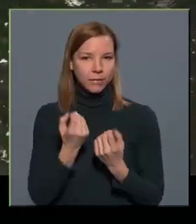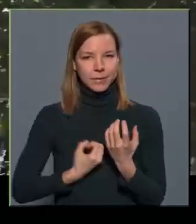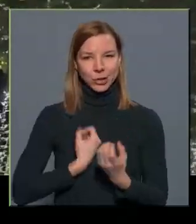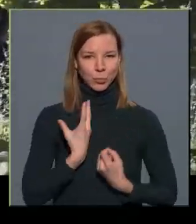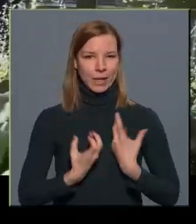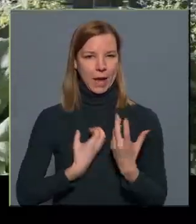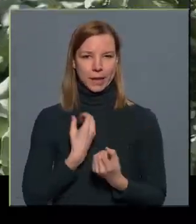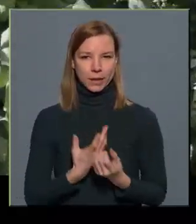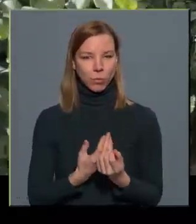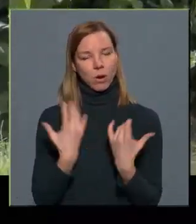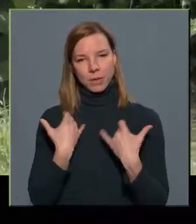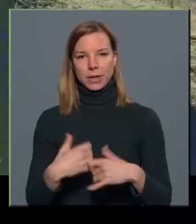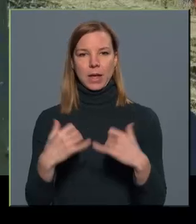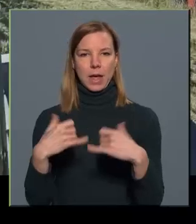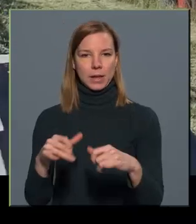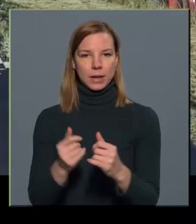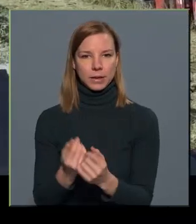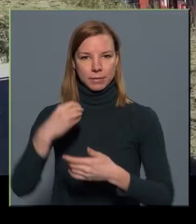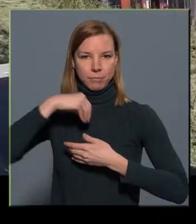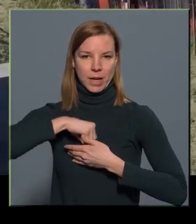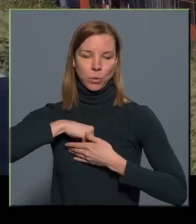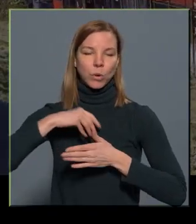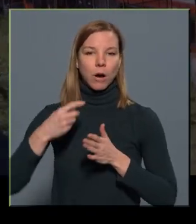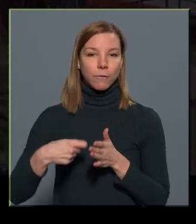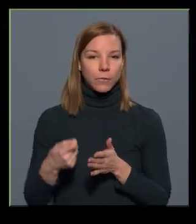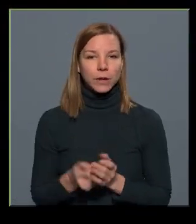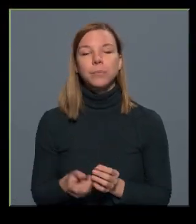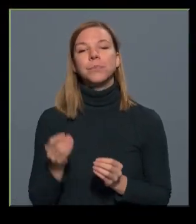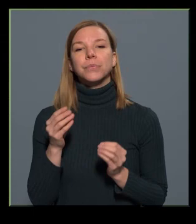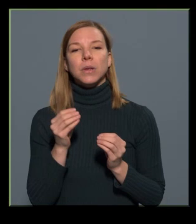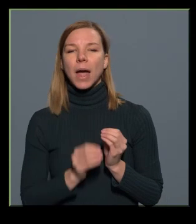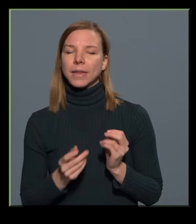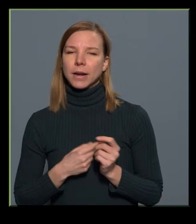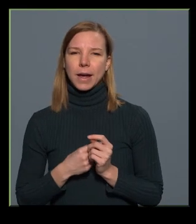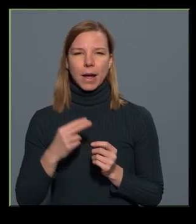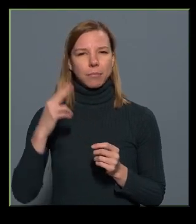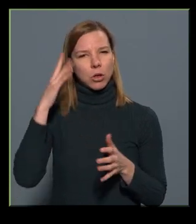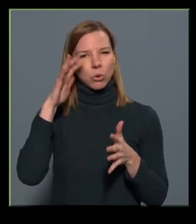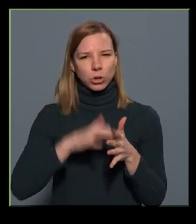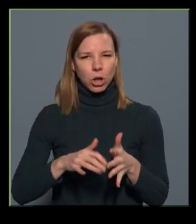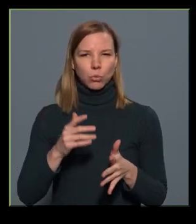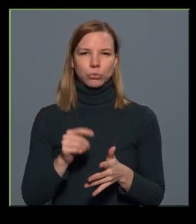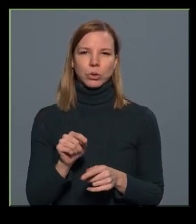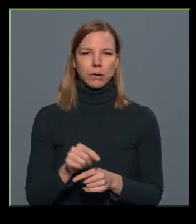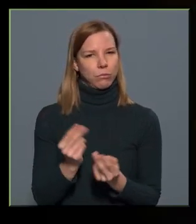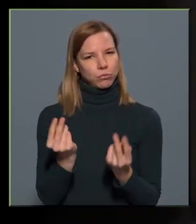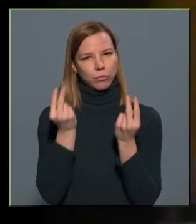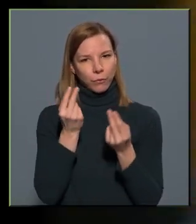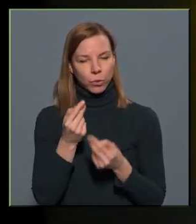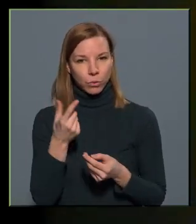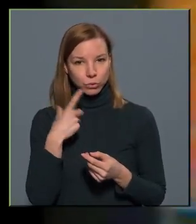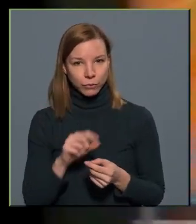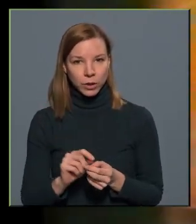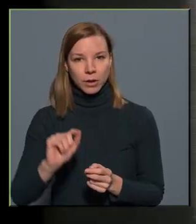elindít bennünk egy-egy film. Ezért volt nekem nagyon tanulságos és fontos, és jó ez a